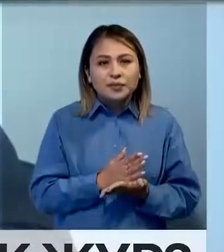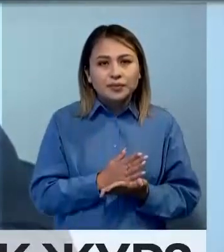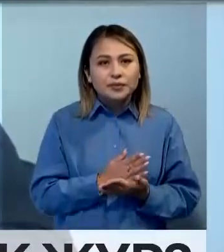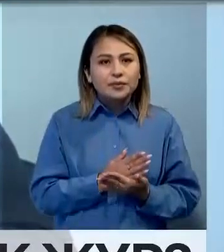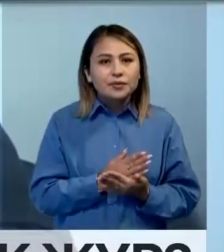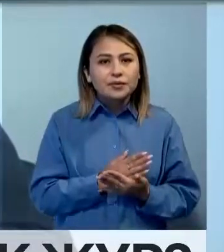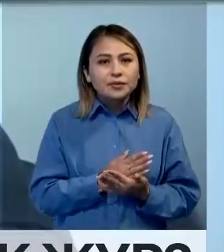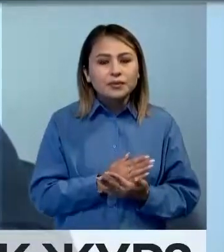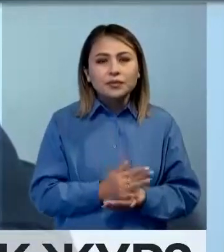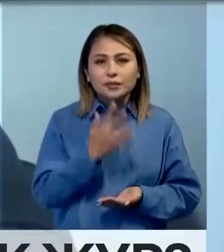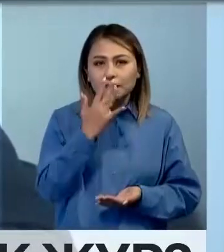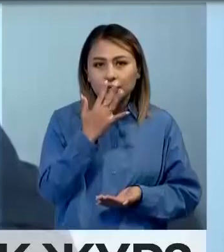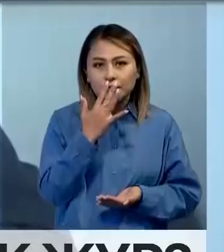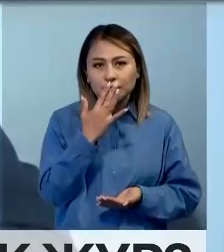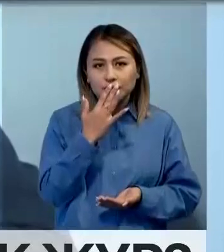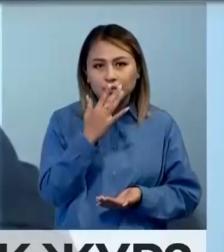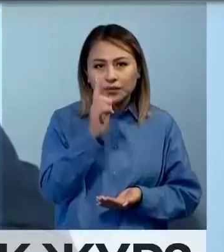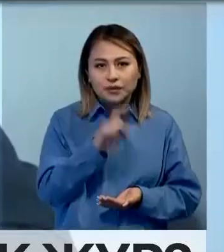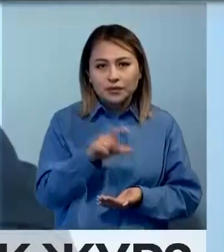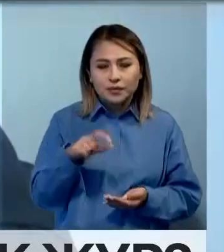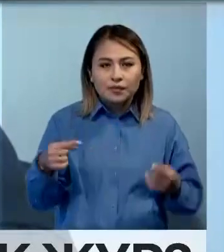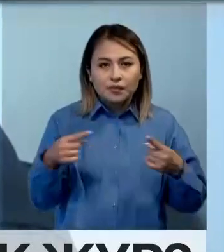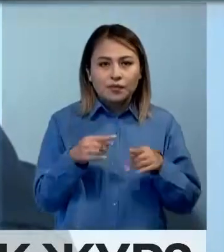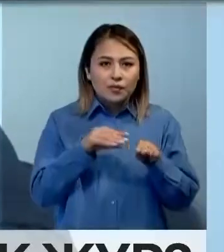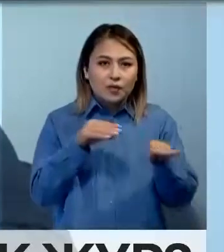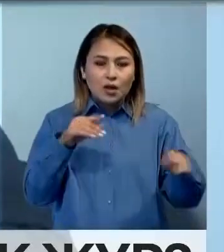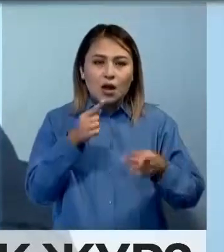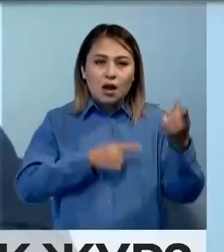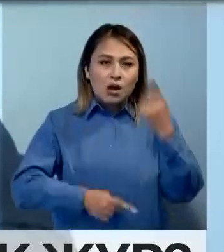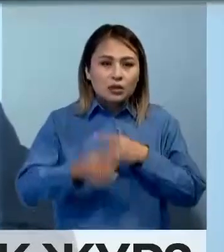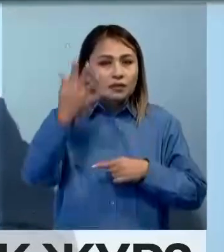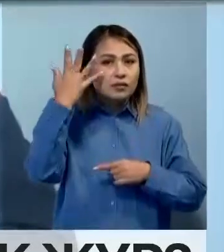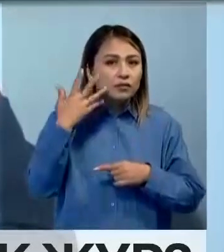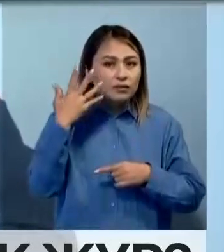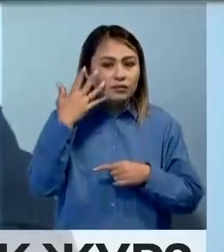Яғни шекаралардағы кептелістер қайтқан кезде